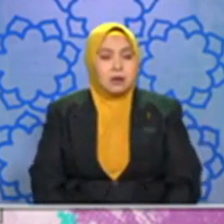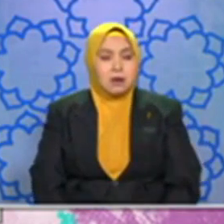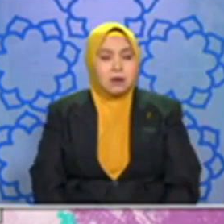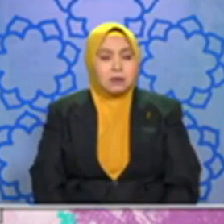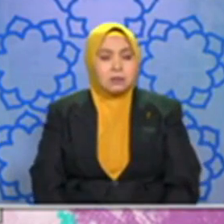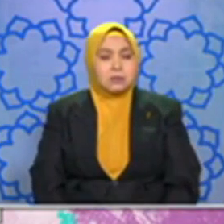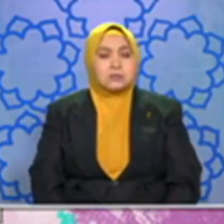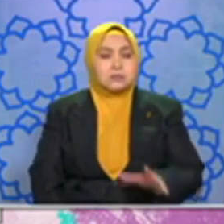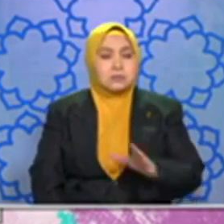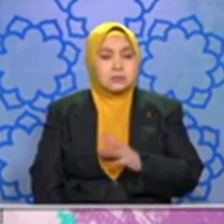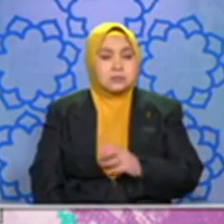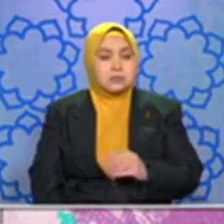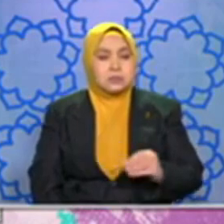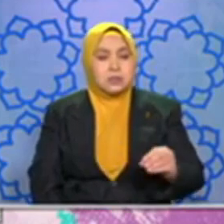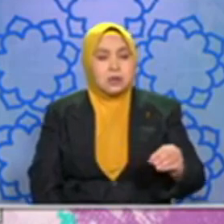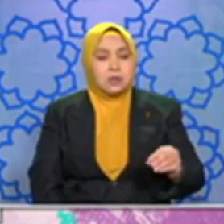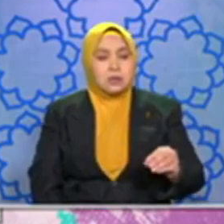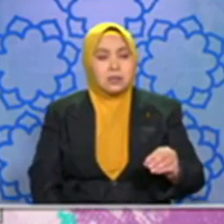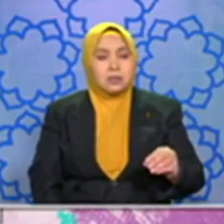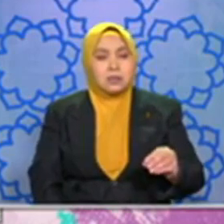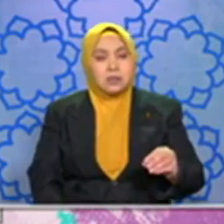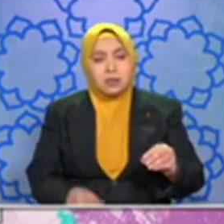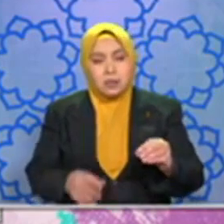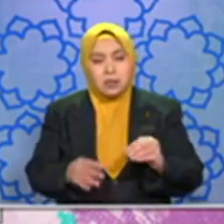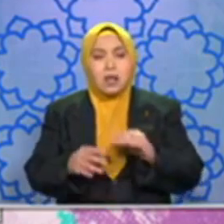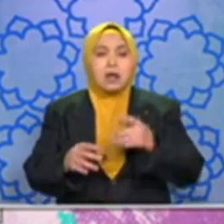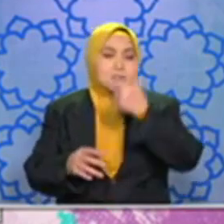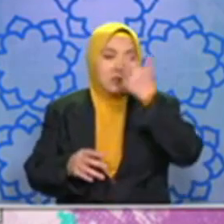ورفاتا أإنا